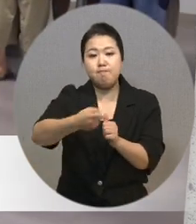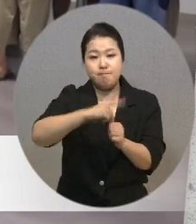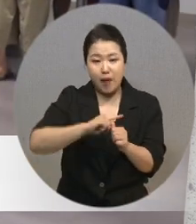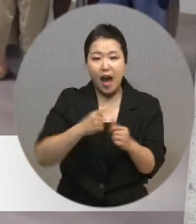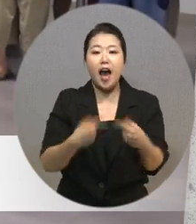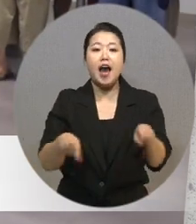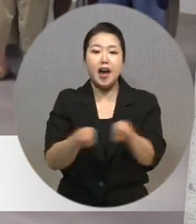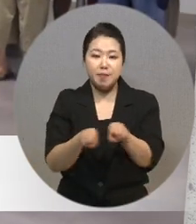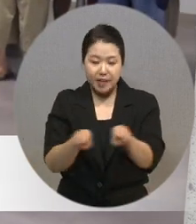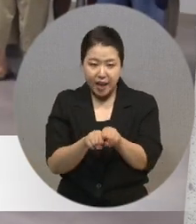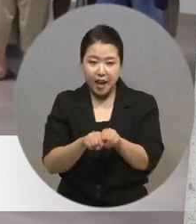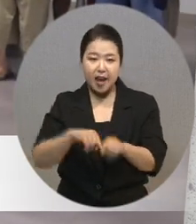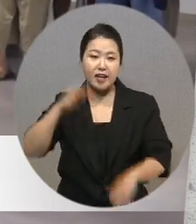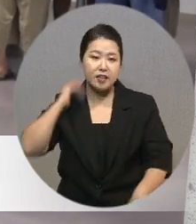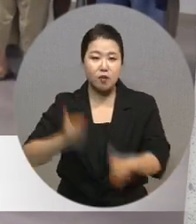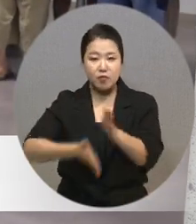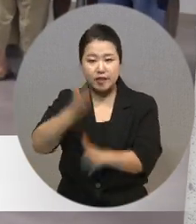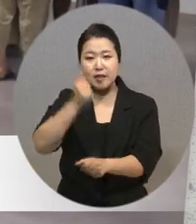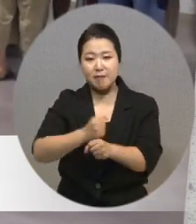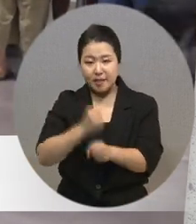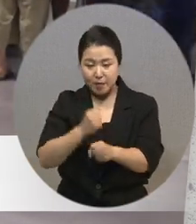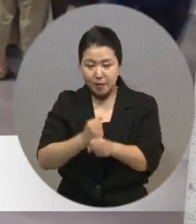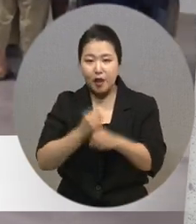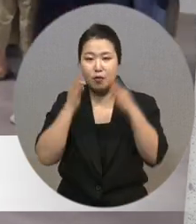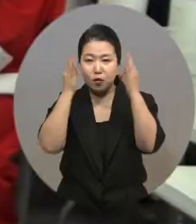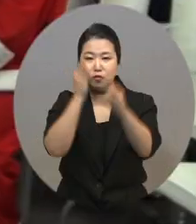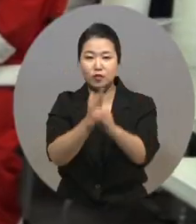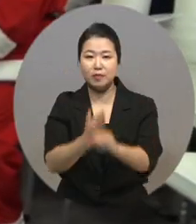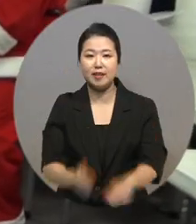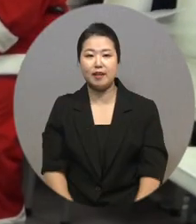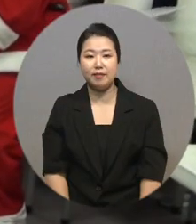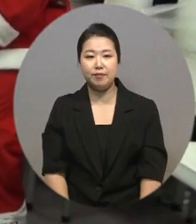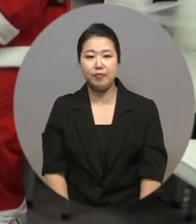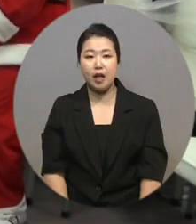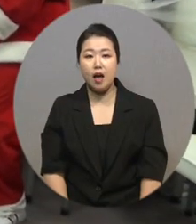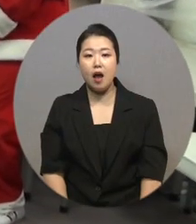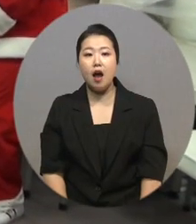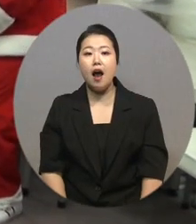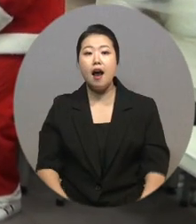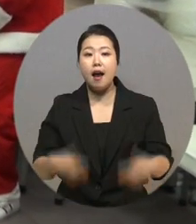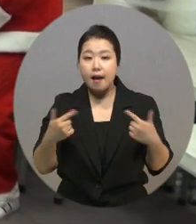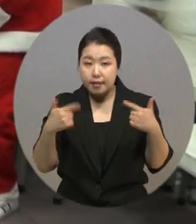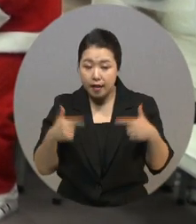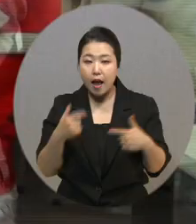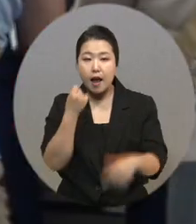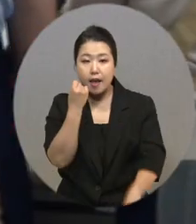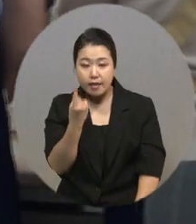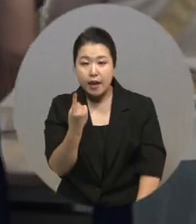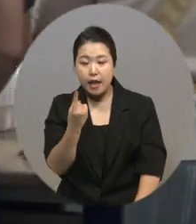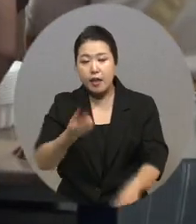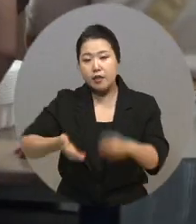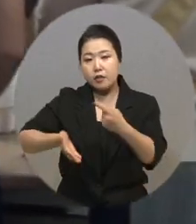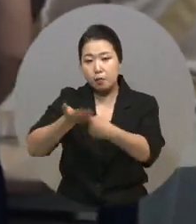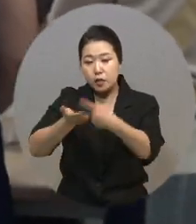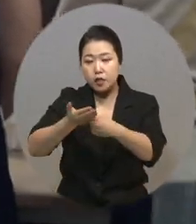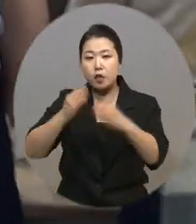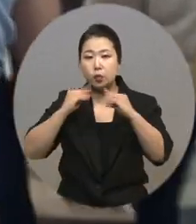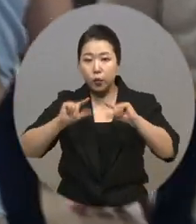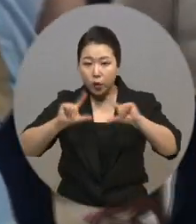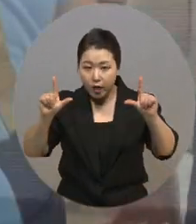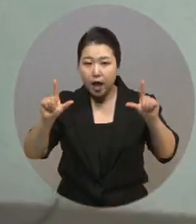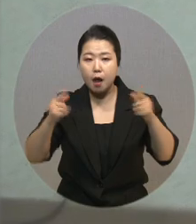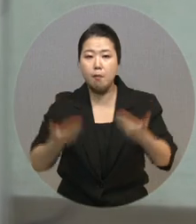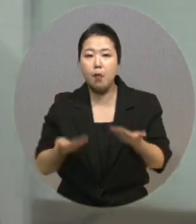참석해서 부 시민을 시를 만들고자 노력하고 있습니다 매월 첫 주 토요일은 봉사하는 날 어느덧 9년이